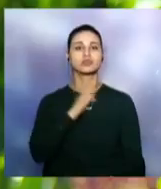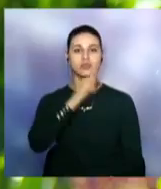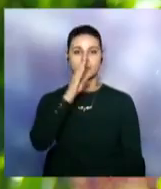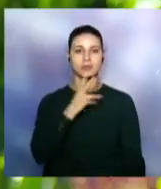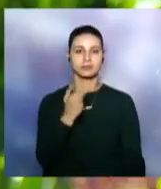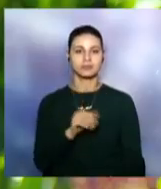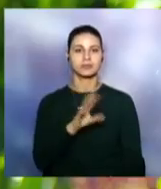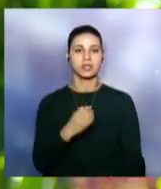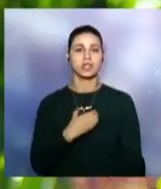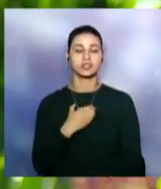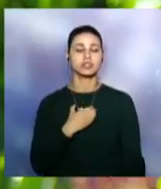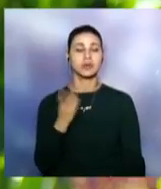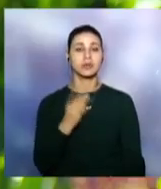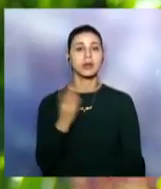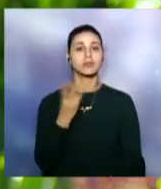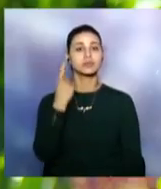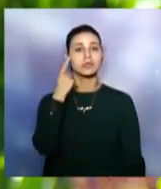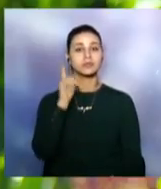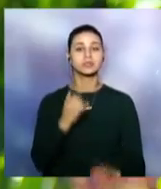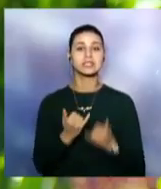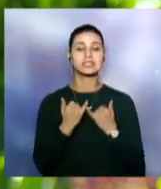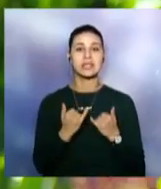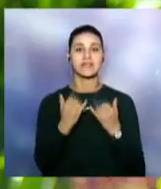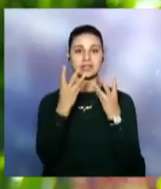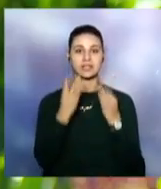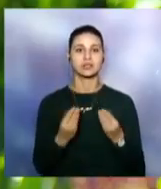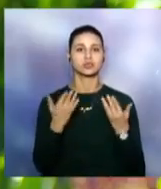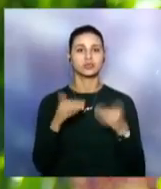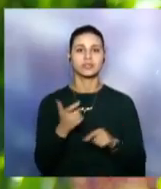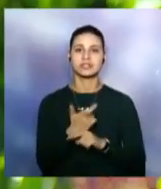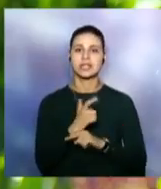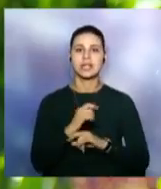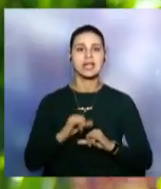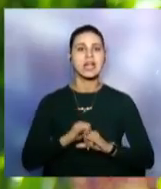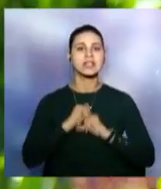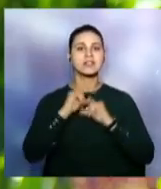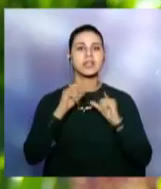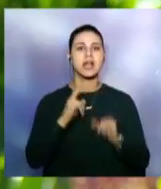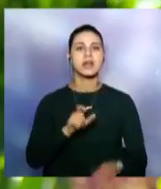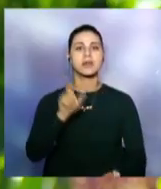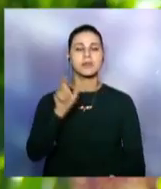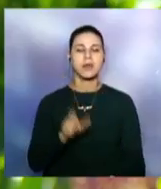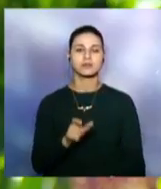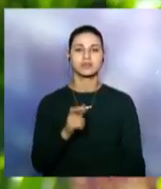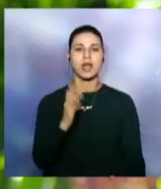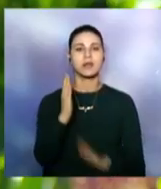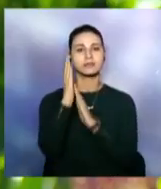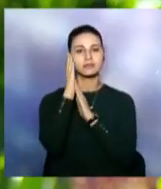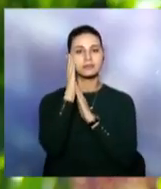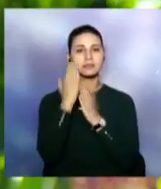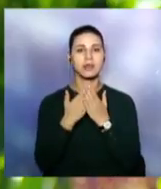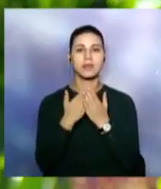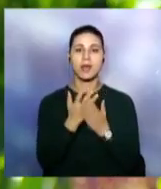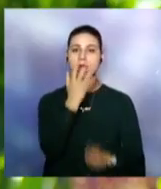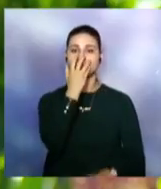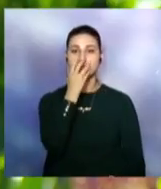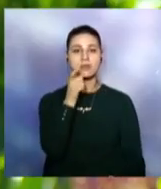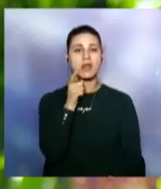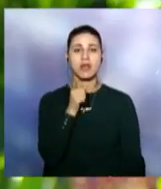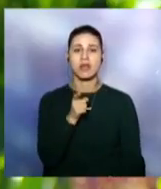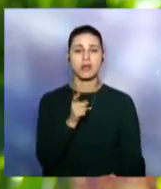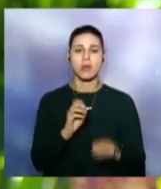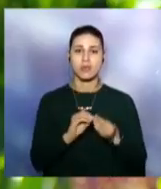უნდა, მაგრამ ერთიც უნდა ვიცოთ რომ დღევანდელ დღეს უკვე იმდენად განვითარდა ბავშვთა ანესთეზიოლოგია რომ ჩვენ ამ ოპერაციებს ასაზვაგეთეთ, ვერცეც